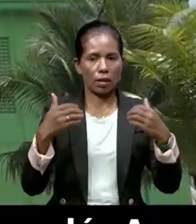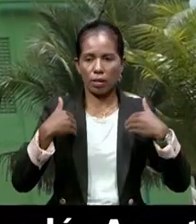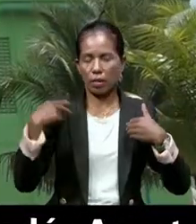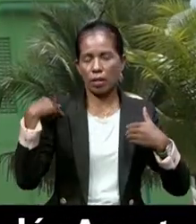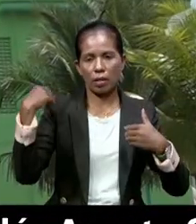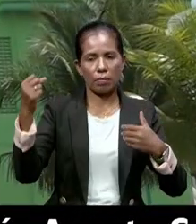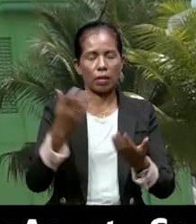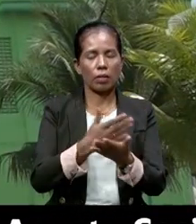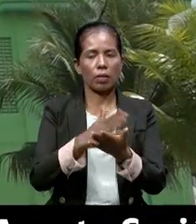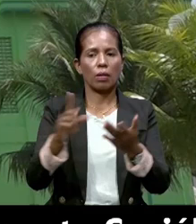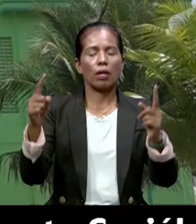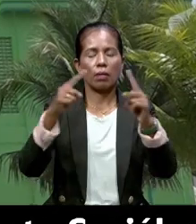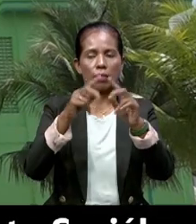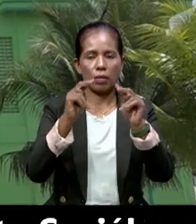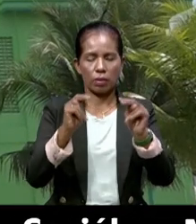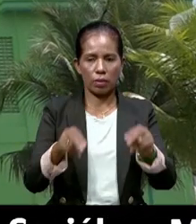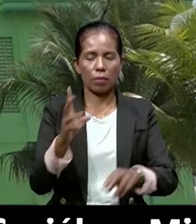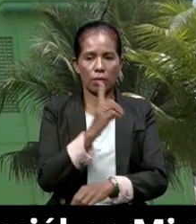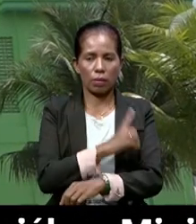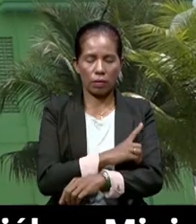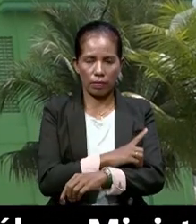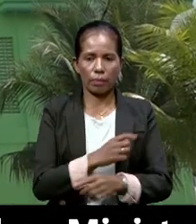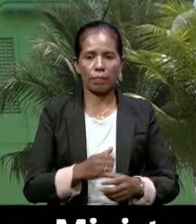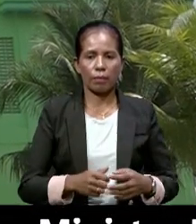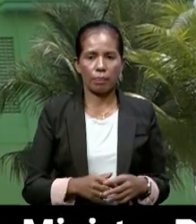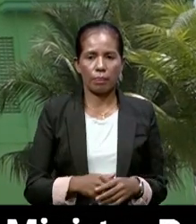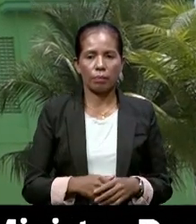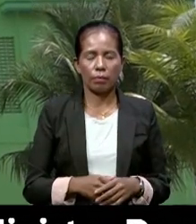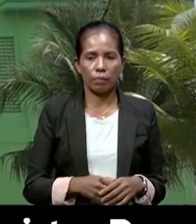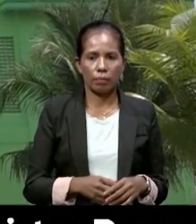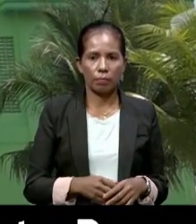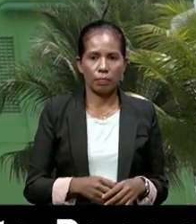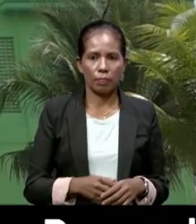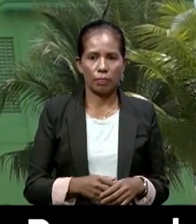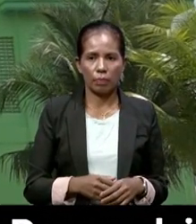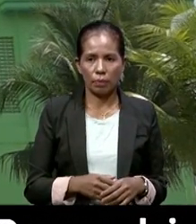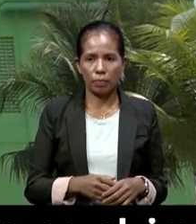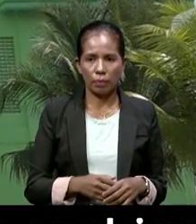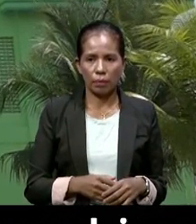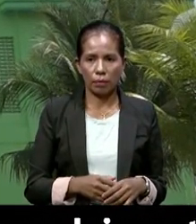atu sosa ba sira nye necesidade lor loronian. Equipa cobertura, GMN.